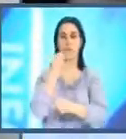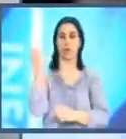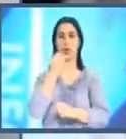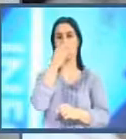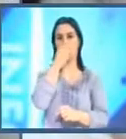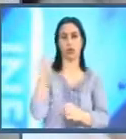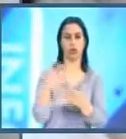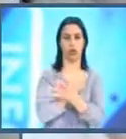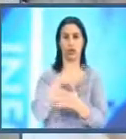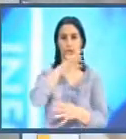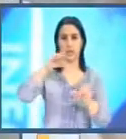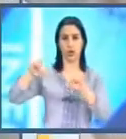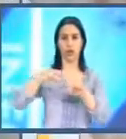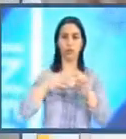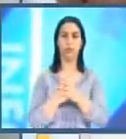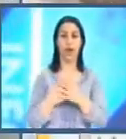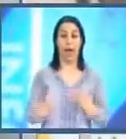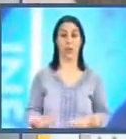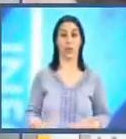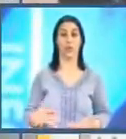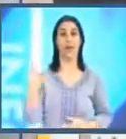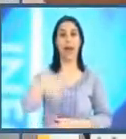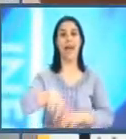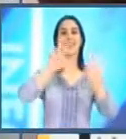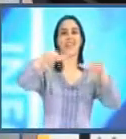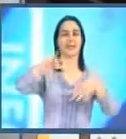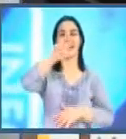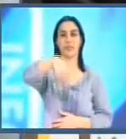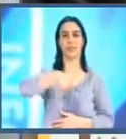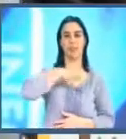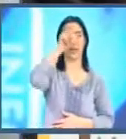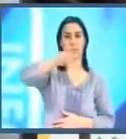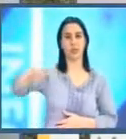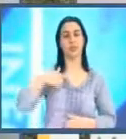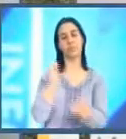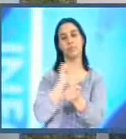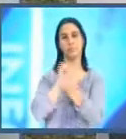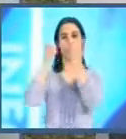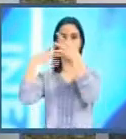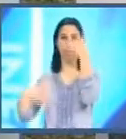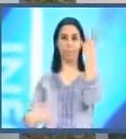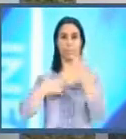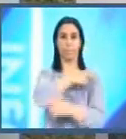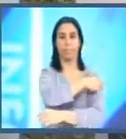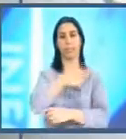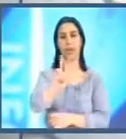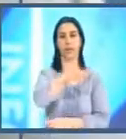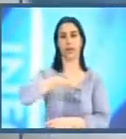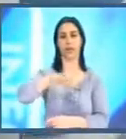necessitat que hi ha en aquest territori. Actualment hi ha 3.000 persones a l'espera d'operar-se a l'Hospital de Viladecans.